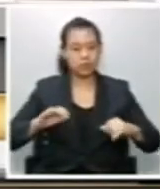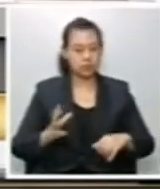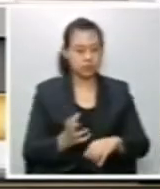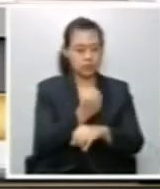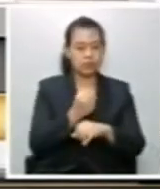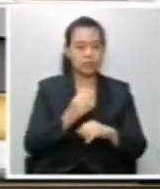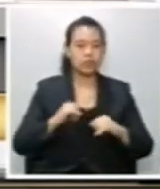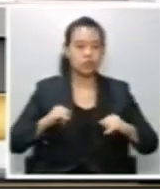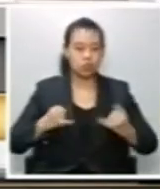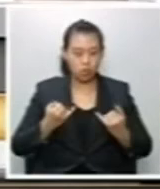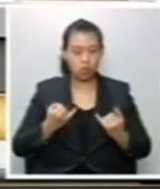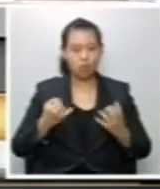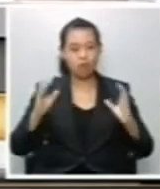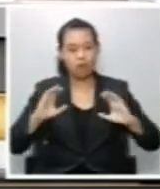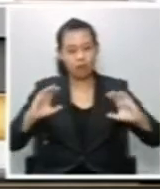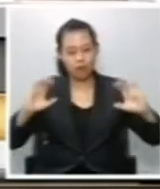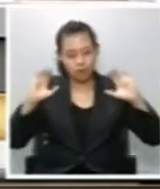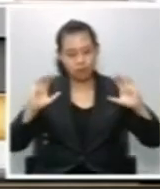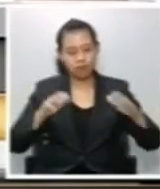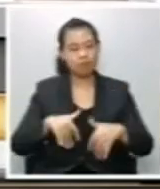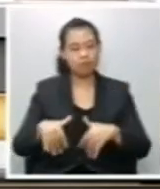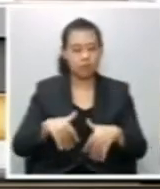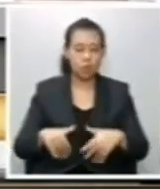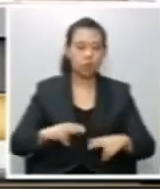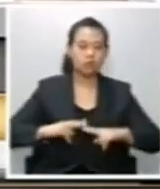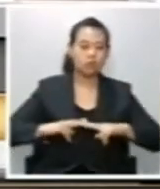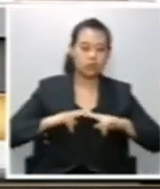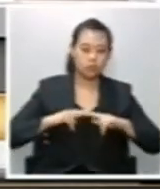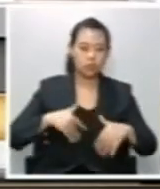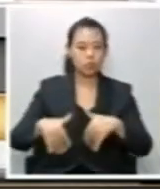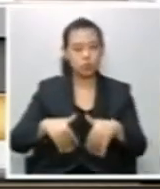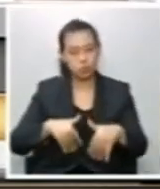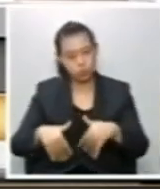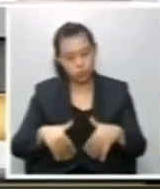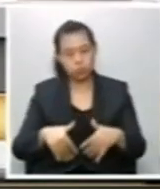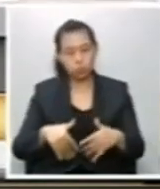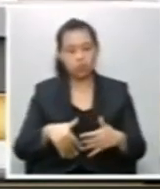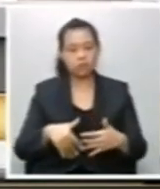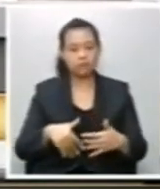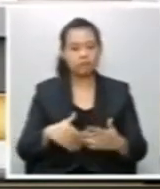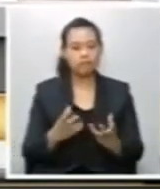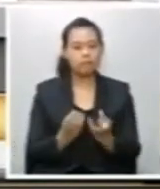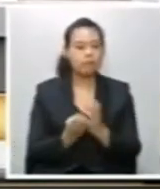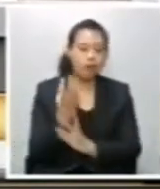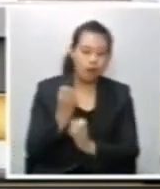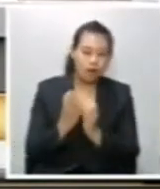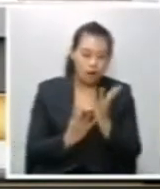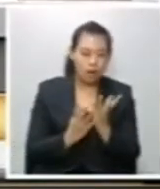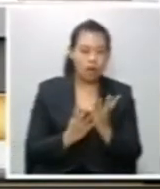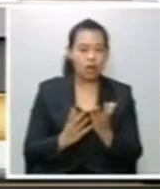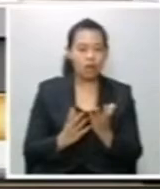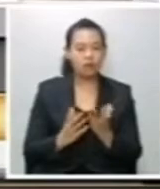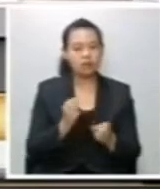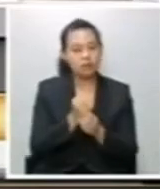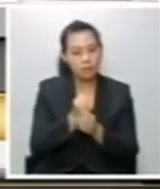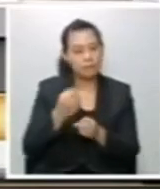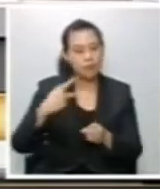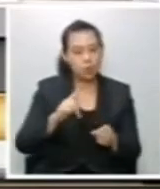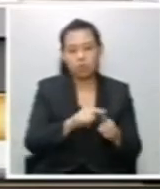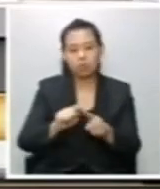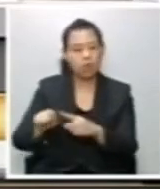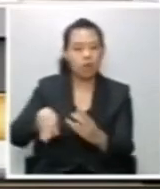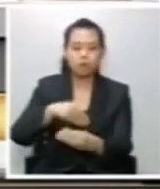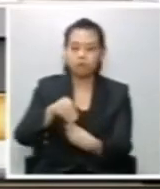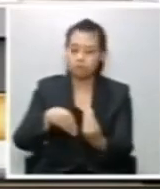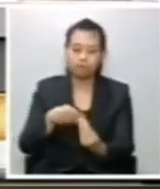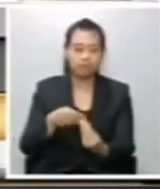ยรัฐประชาชนเอกชนชุมชนหรือพื้นที่ป่าหรือที่สาธารณะใดๆต่างๆก็ตามนั้นจำ